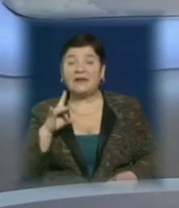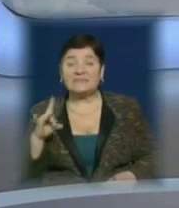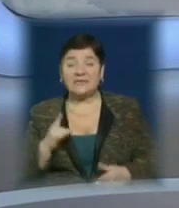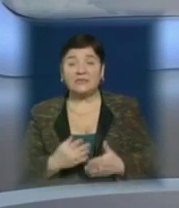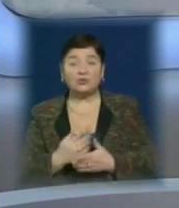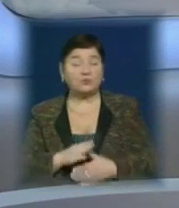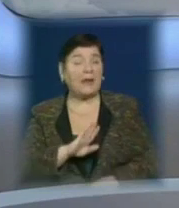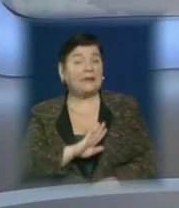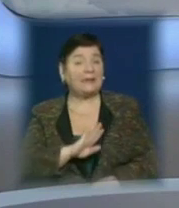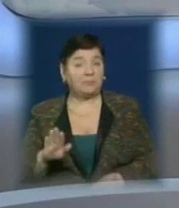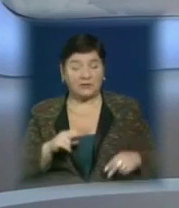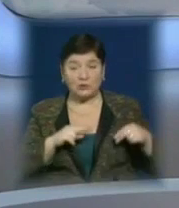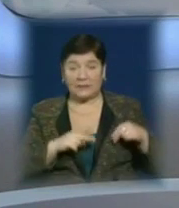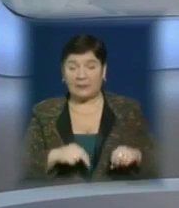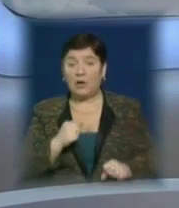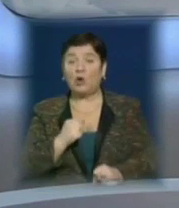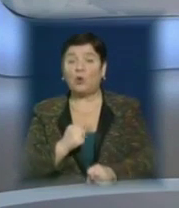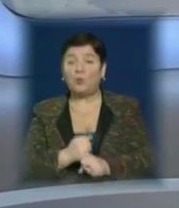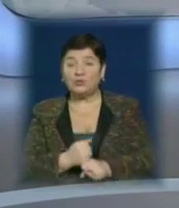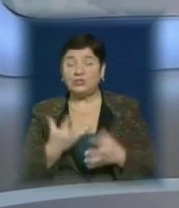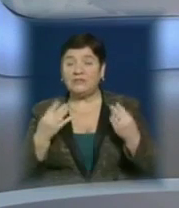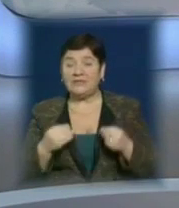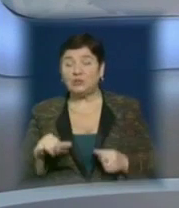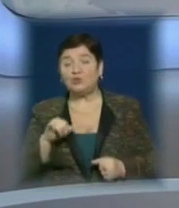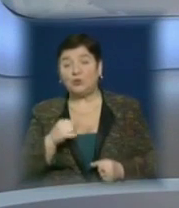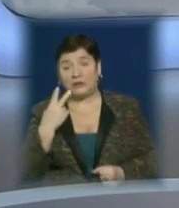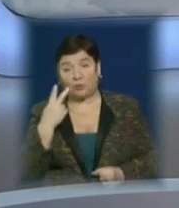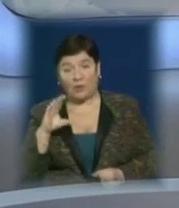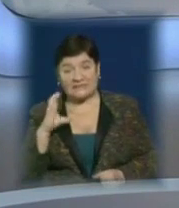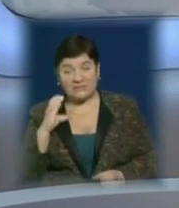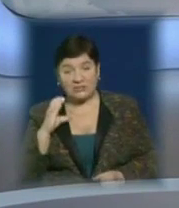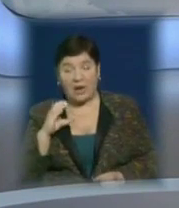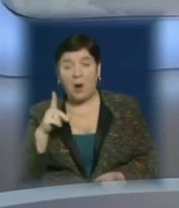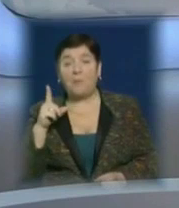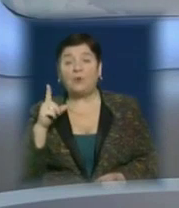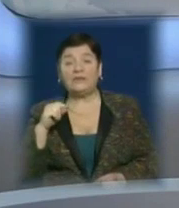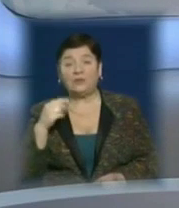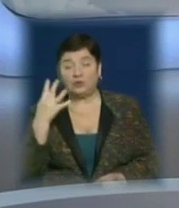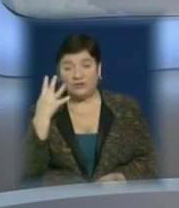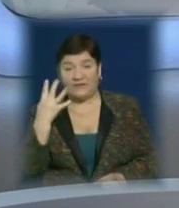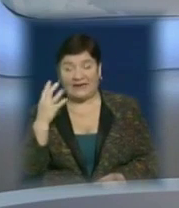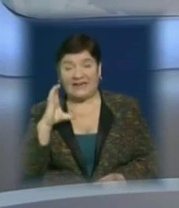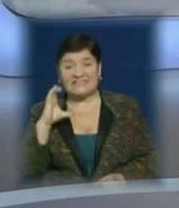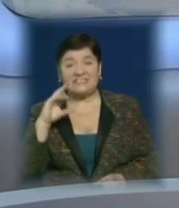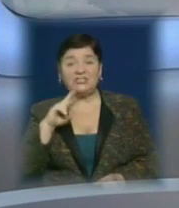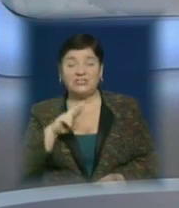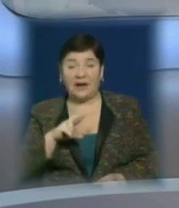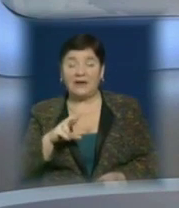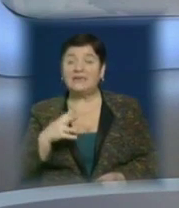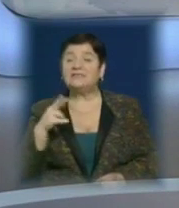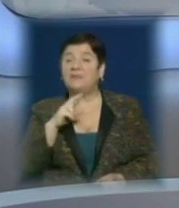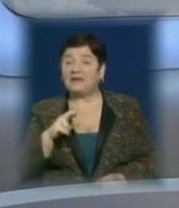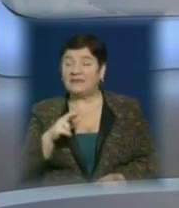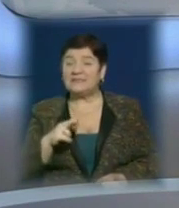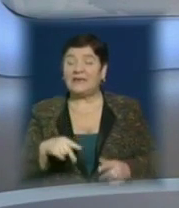не працюватимуть. Робочі дні перенесено з суботи 2 січня на понеділок 4 січня, з п'ятниці 8 січня